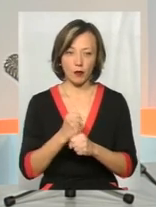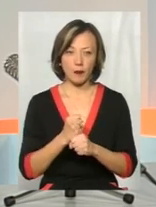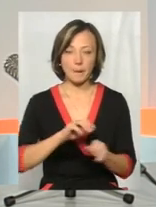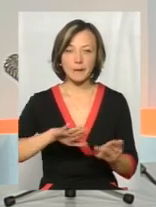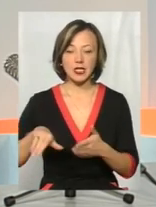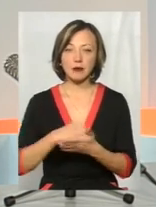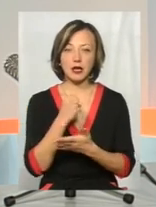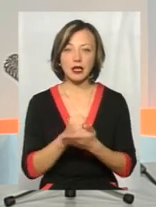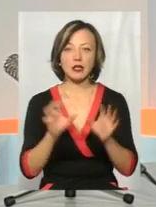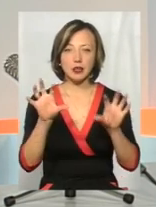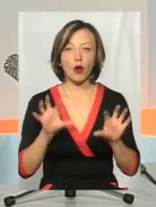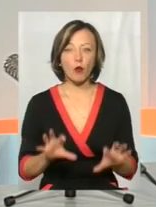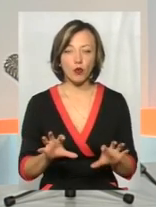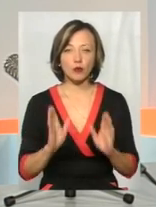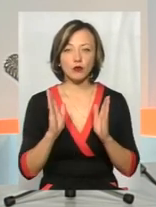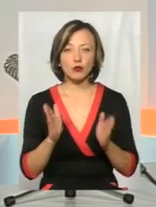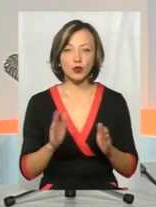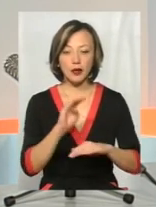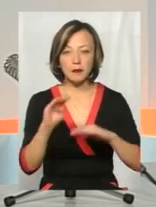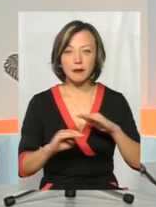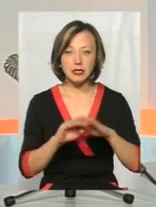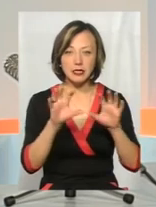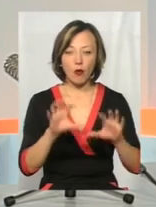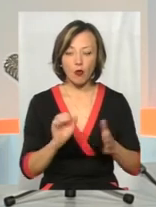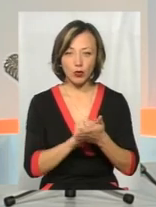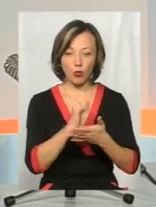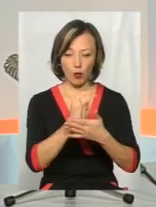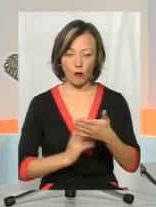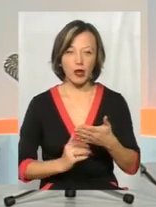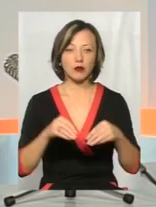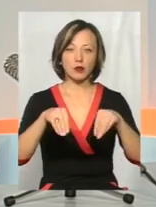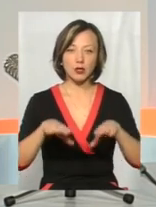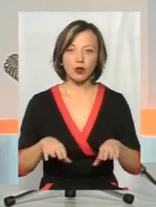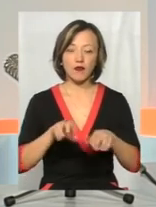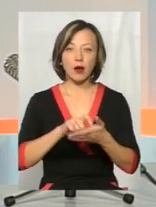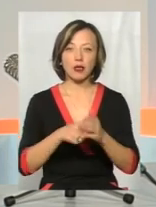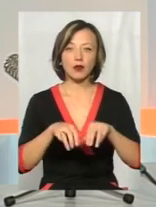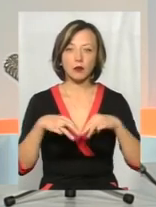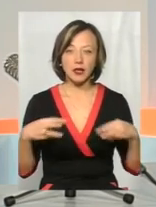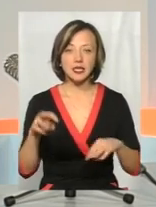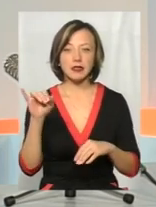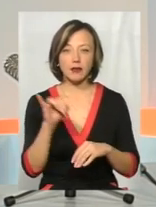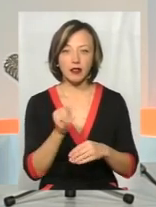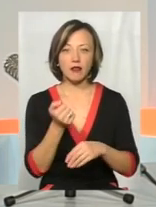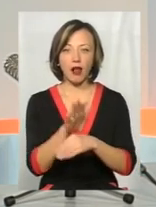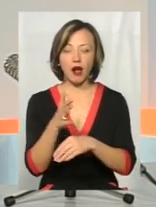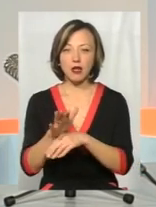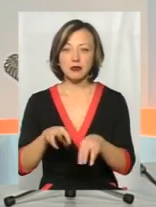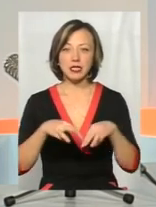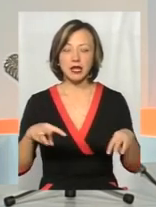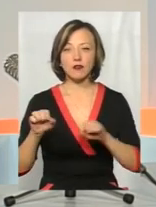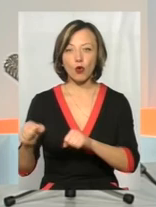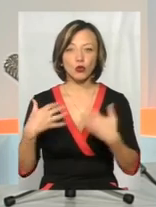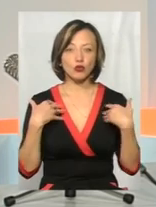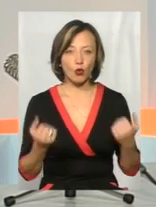Після прийняття закону будуть підзаконні акти, відповідні постанови Кабінету міністрів і накази Міністерства охорони